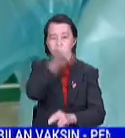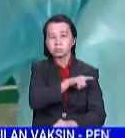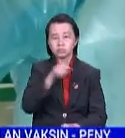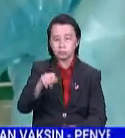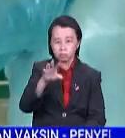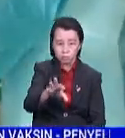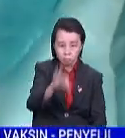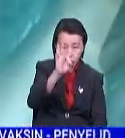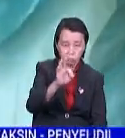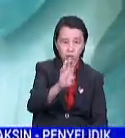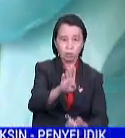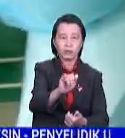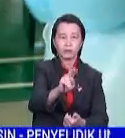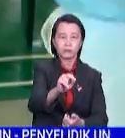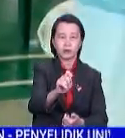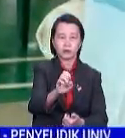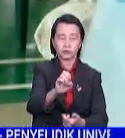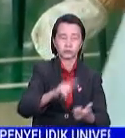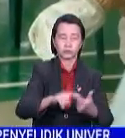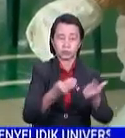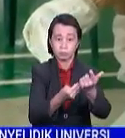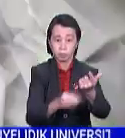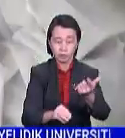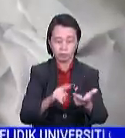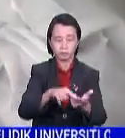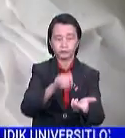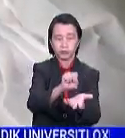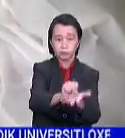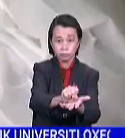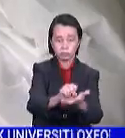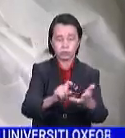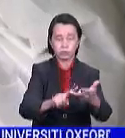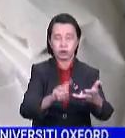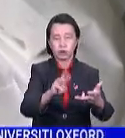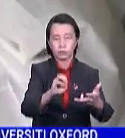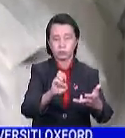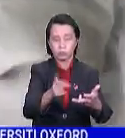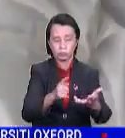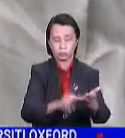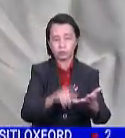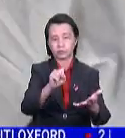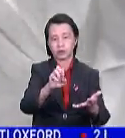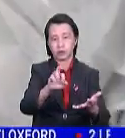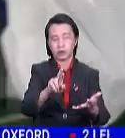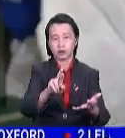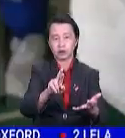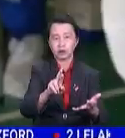dikesan di Bintulu, Miri dan Sibu selain Mukah, Sarike dan Betong.